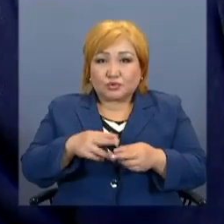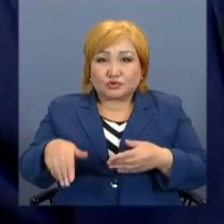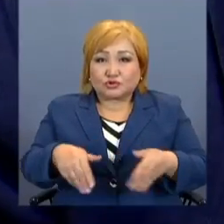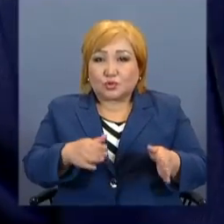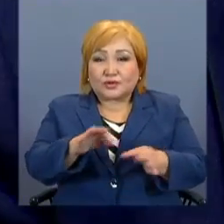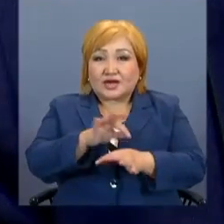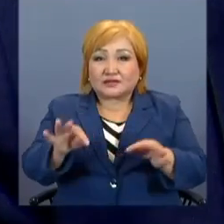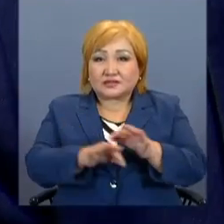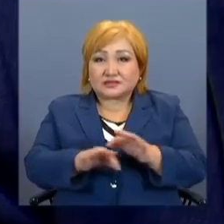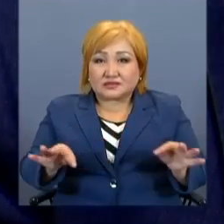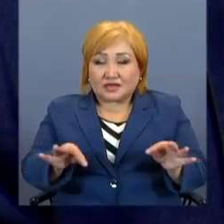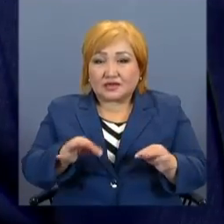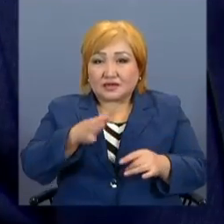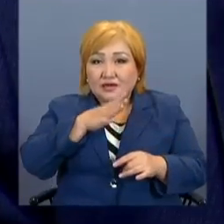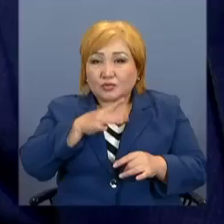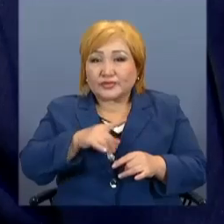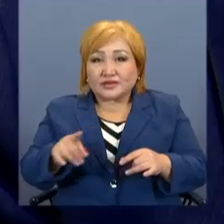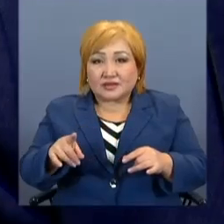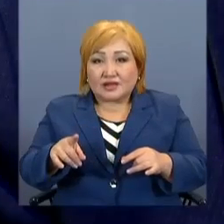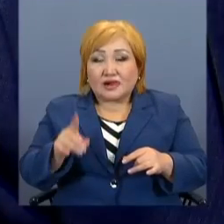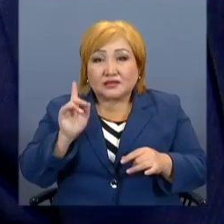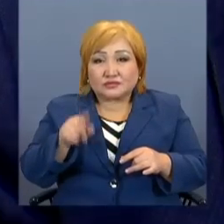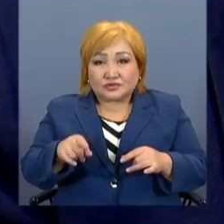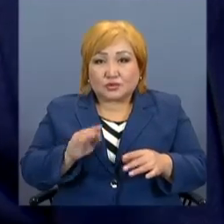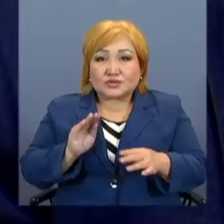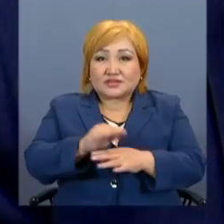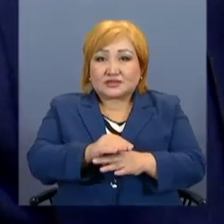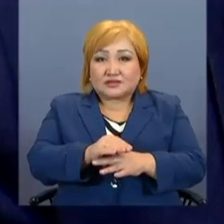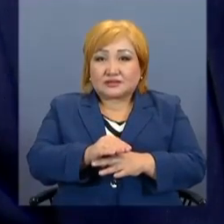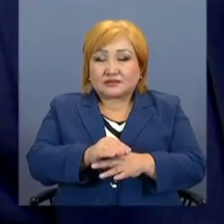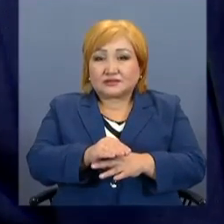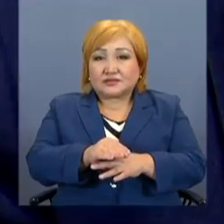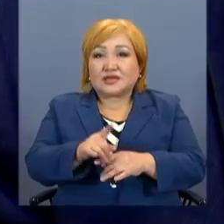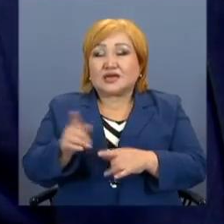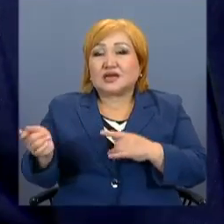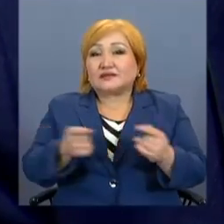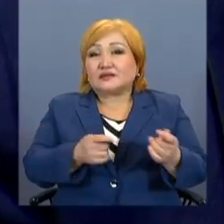ағымдалынды. Бұл жерде оның ішінде қосылғаны